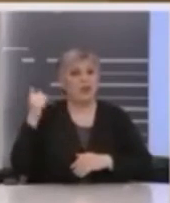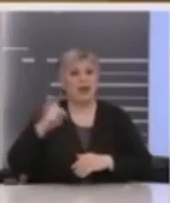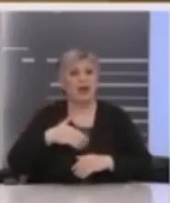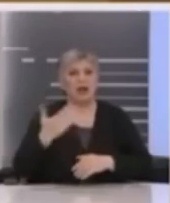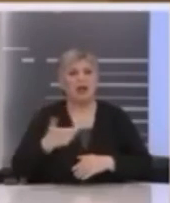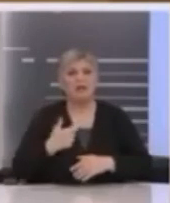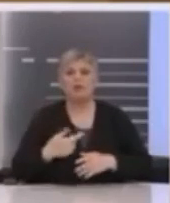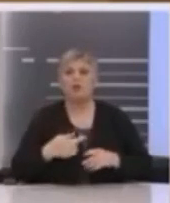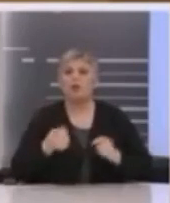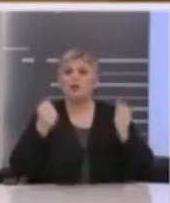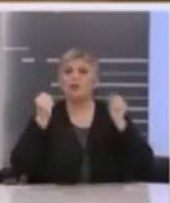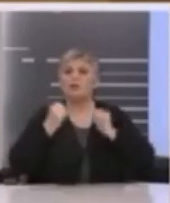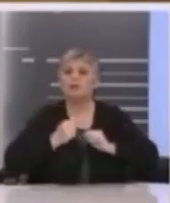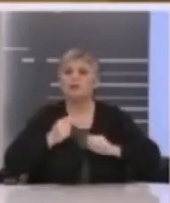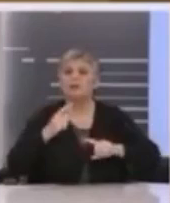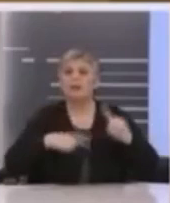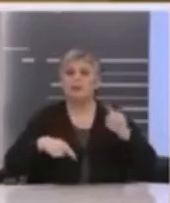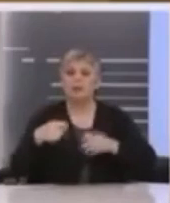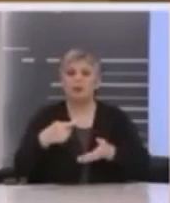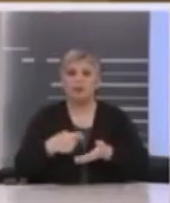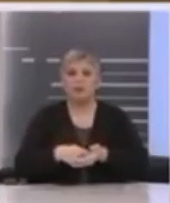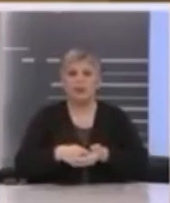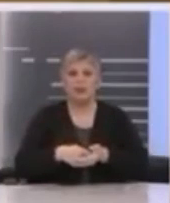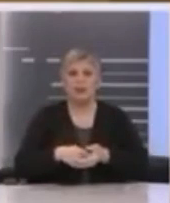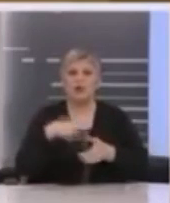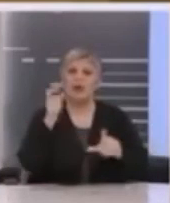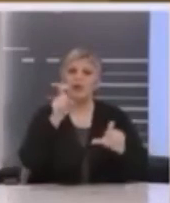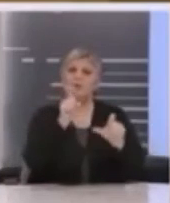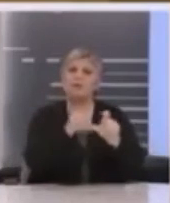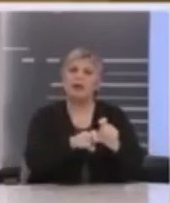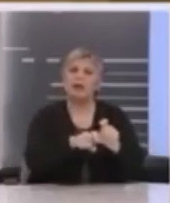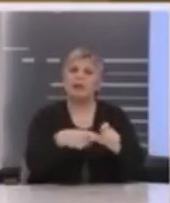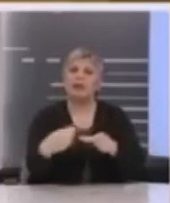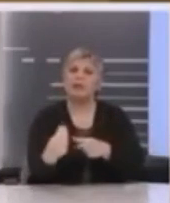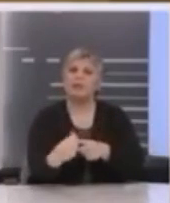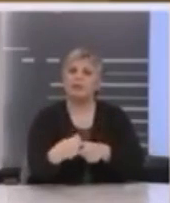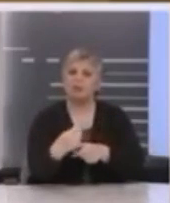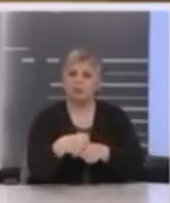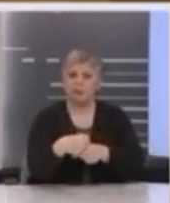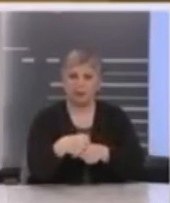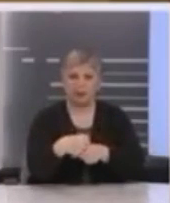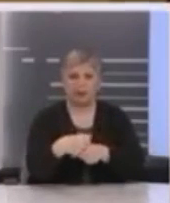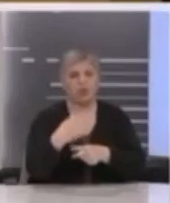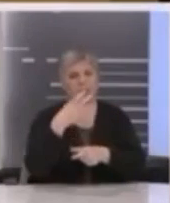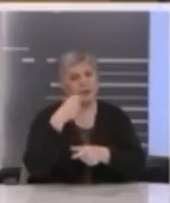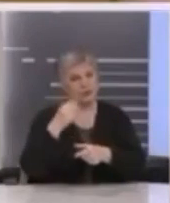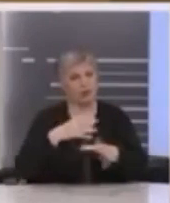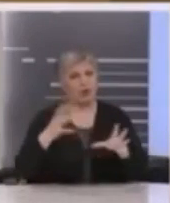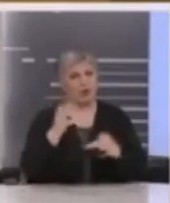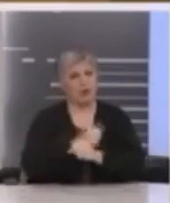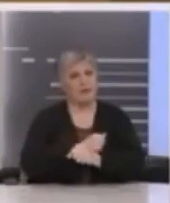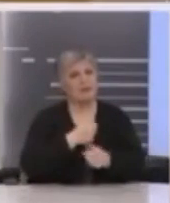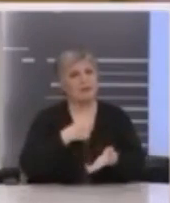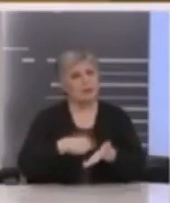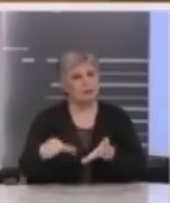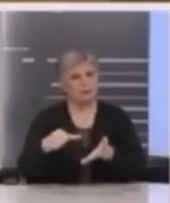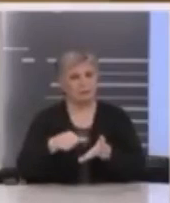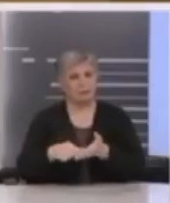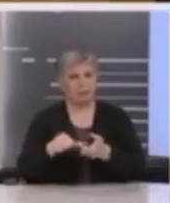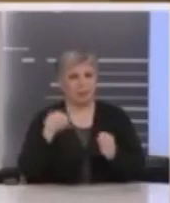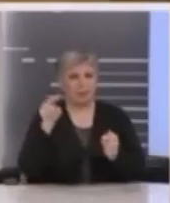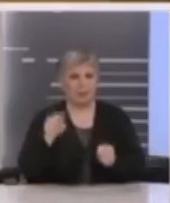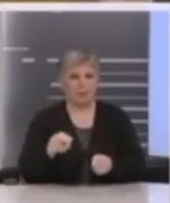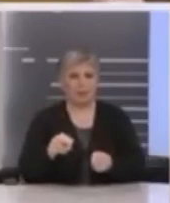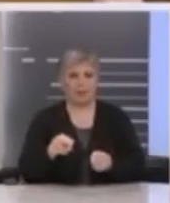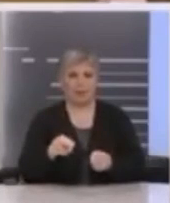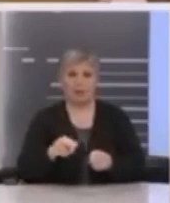εταίροι. Γι' αυτό μειώθηκε το χρέος. Τώρα πλέον τις παρεμβάσεις τις πληρώνει η